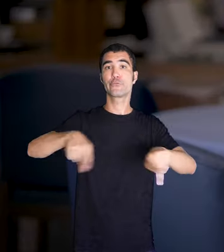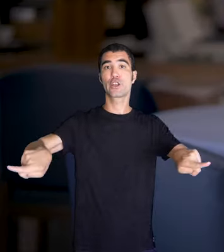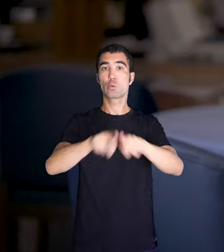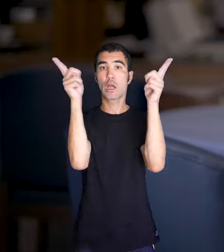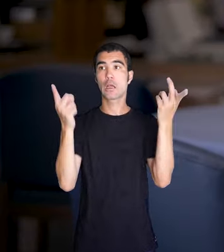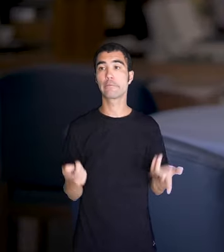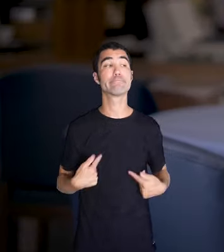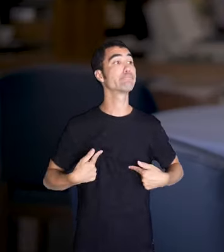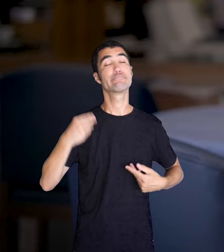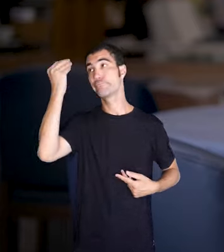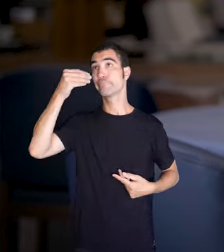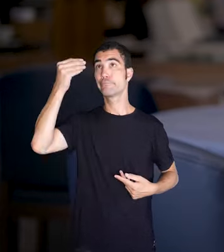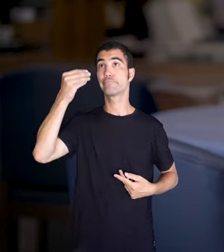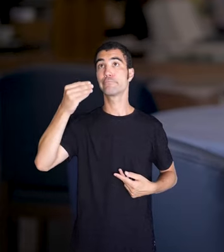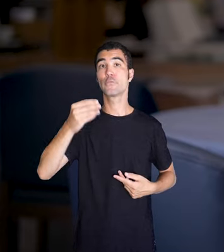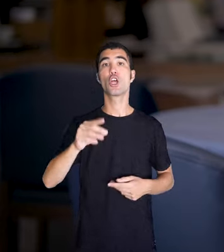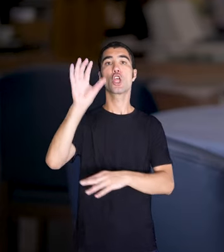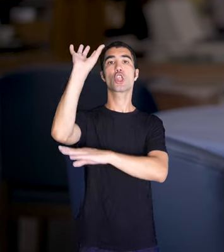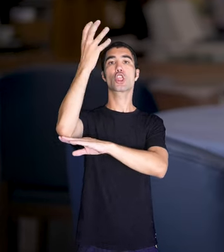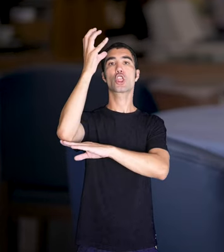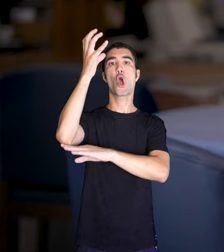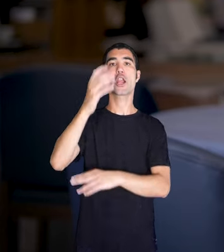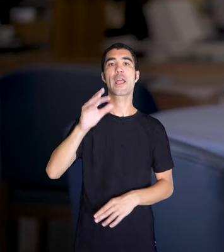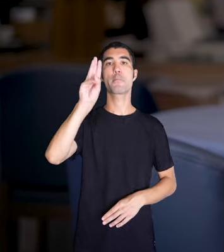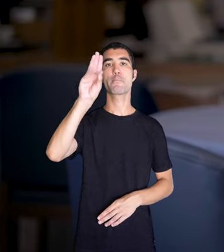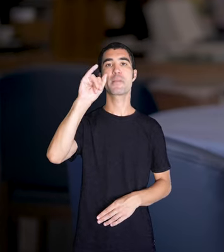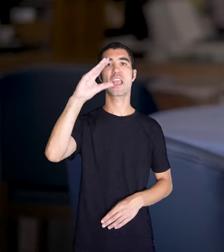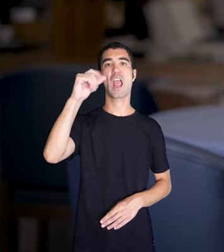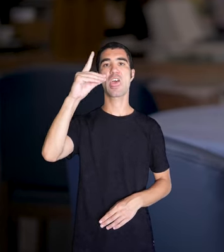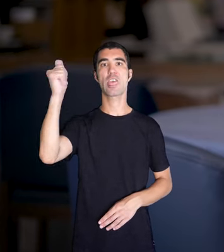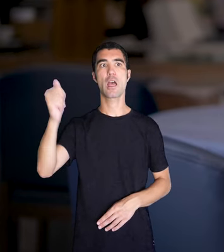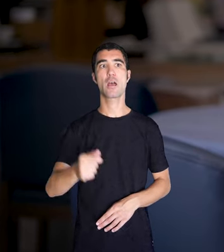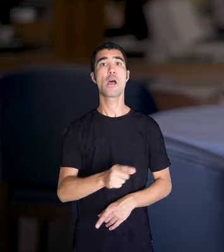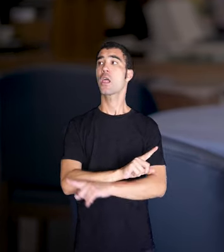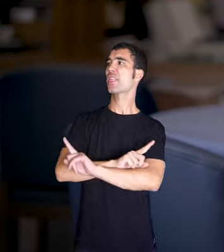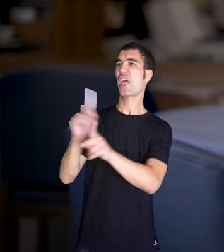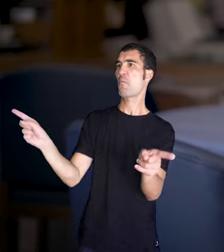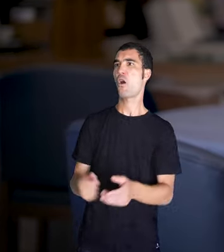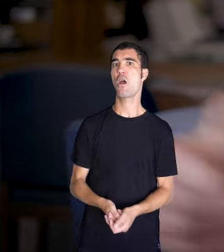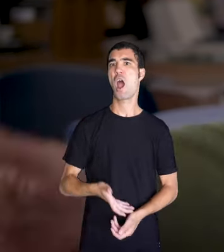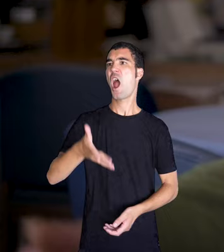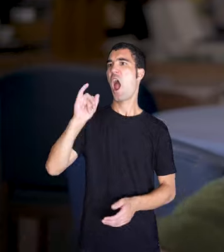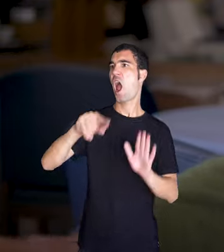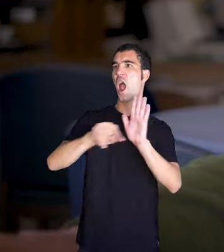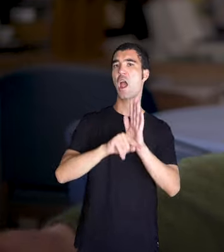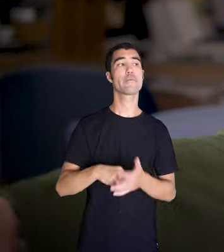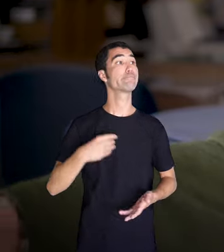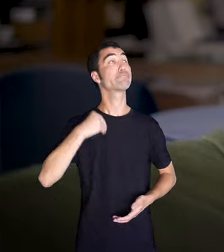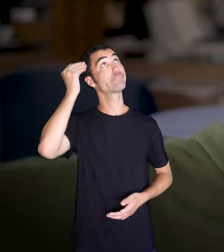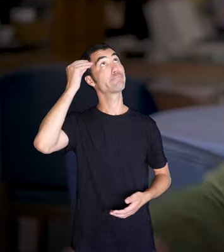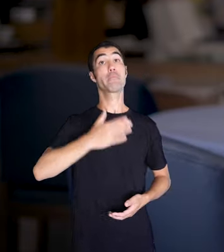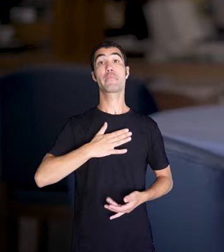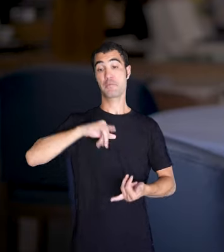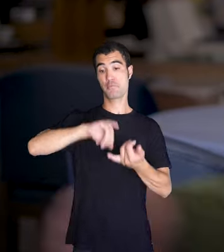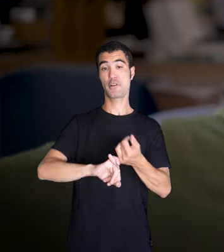Dic, que ponga-li Torre Picada. Diu, tampoco, porque ya hay. Dic, que el nombre de mi